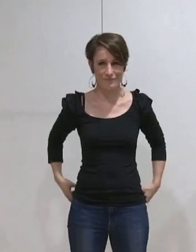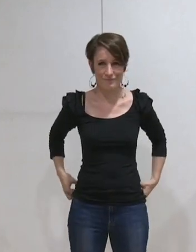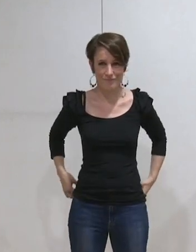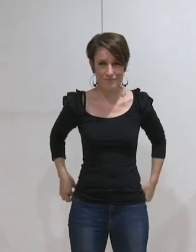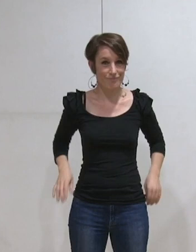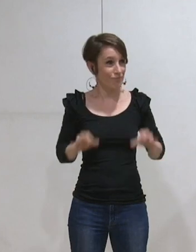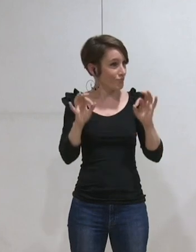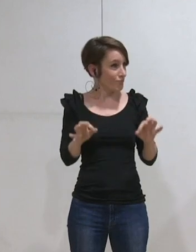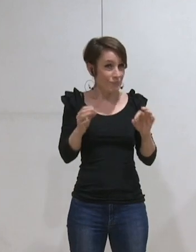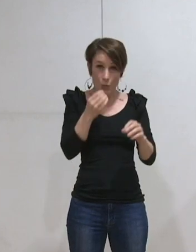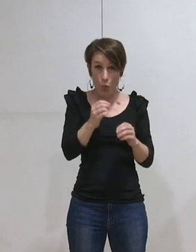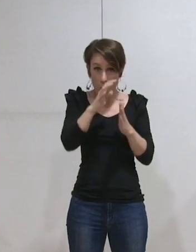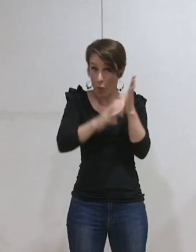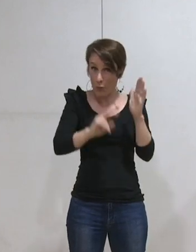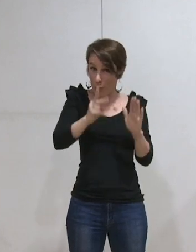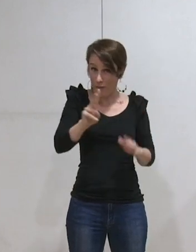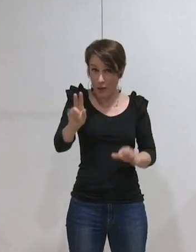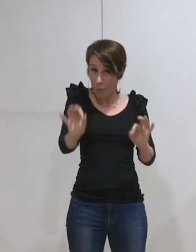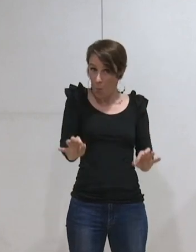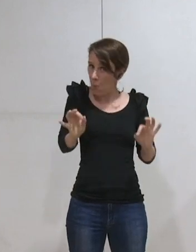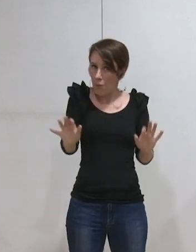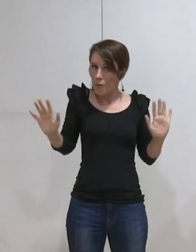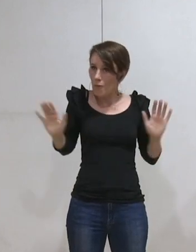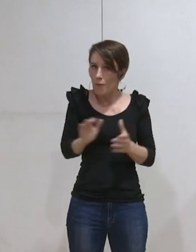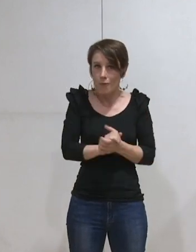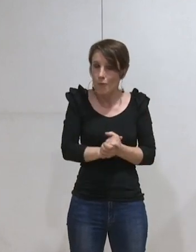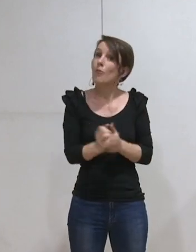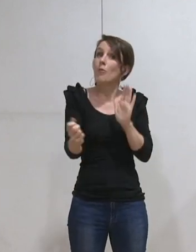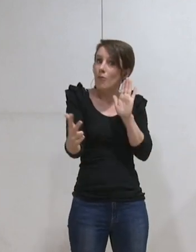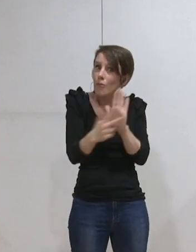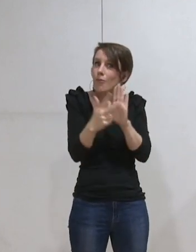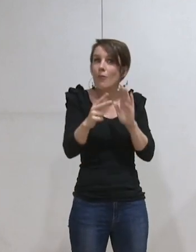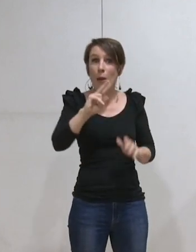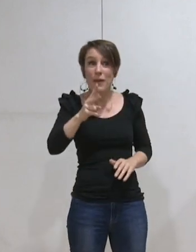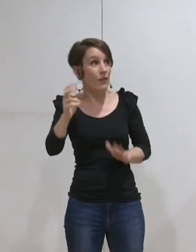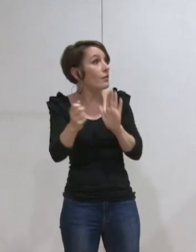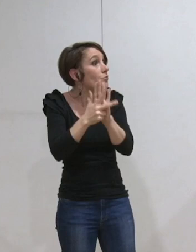tout va bien c'est un procèsverbal donc on peut approuver un